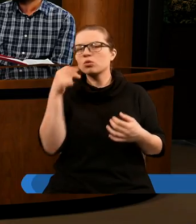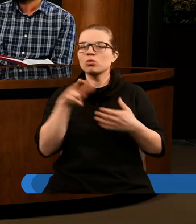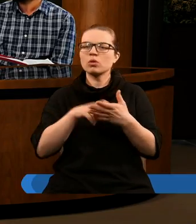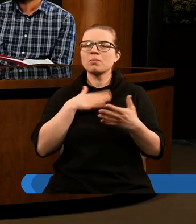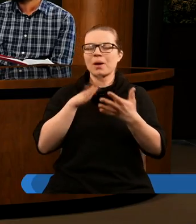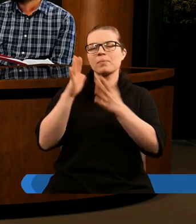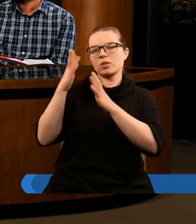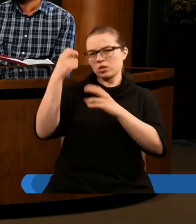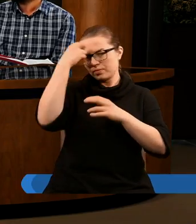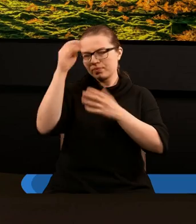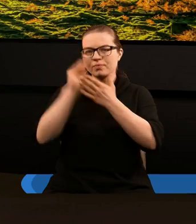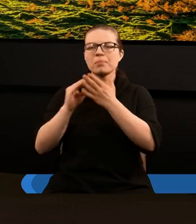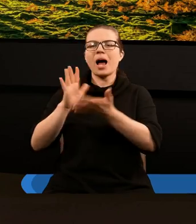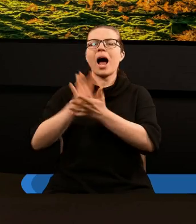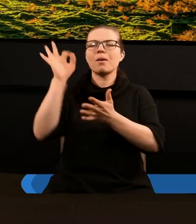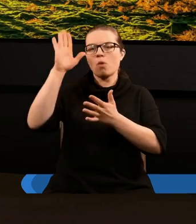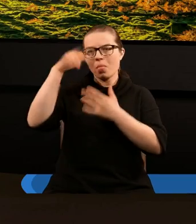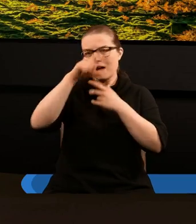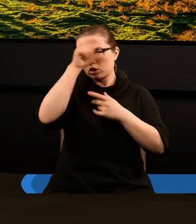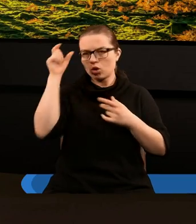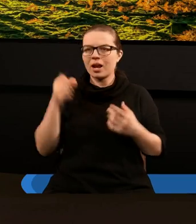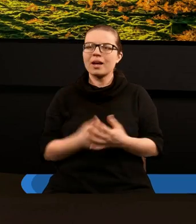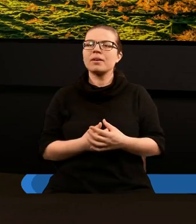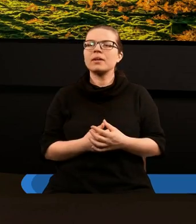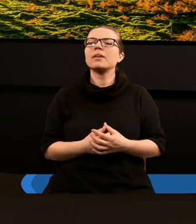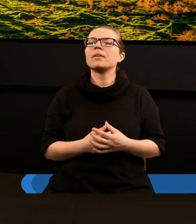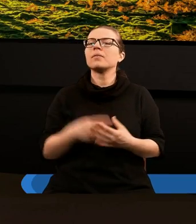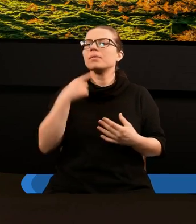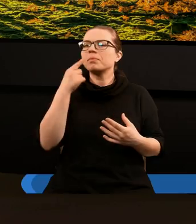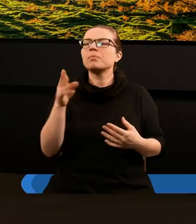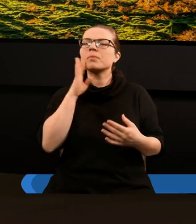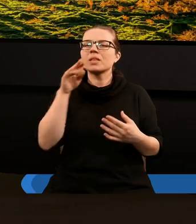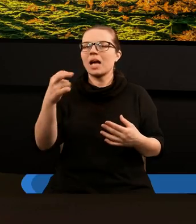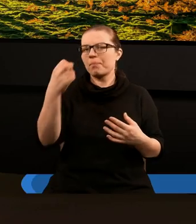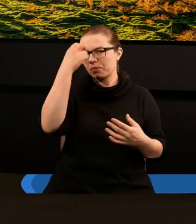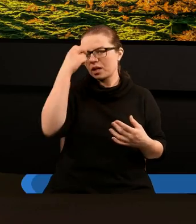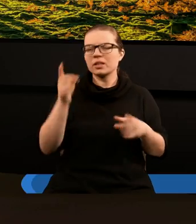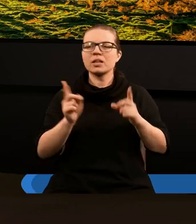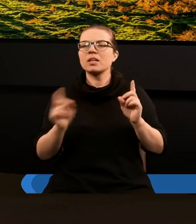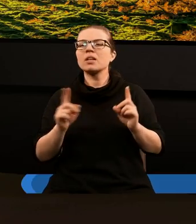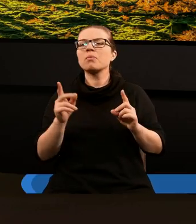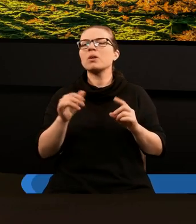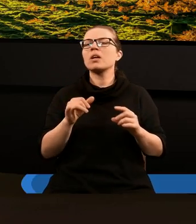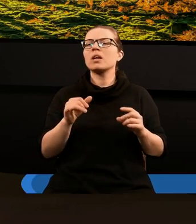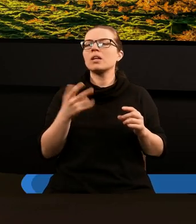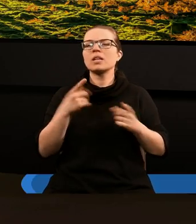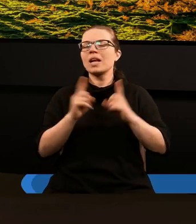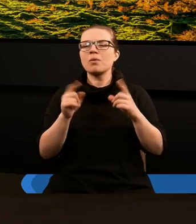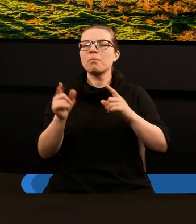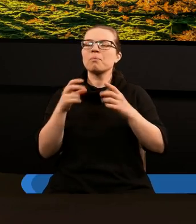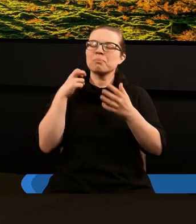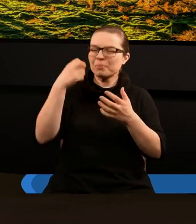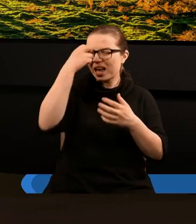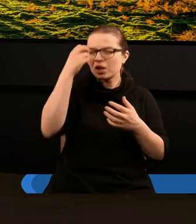wypisany charakter Boga na czołach. Nawet bym powiedział, że ta pieczęć nie symbolizuje imienia, czy imię nie symbolizuje